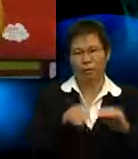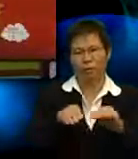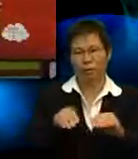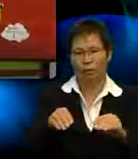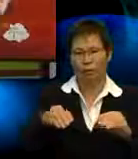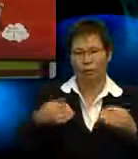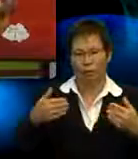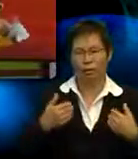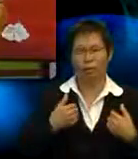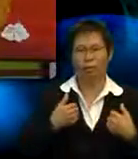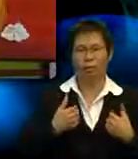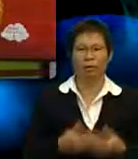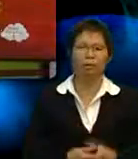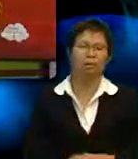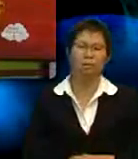berlaku.